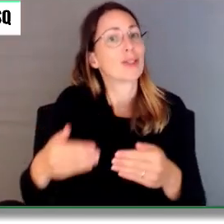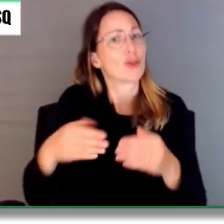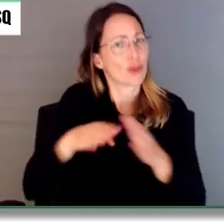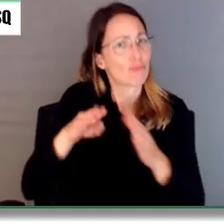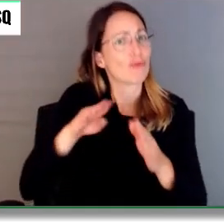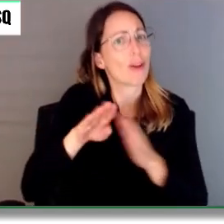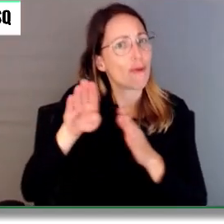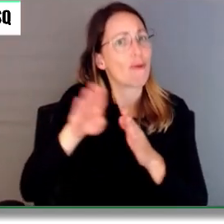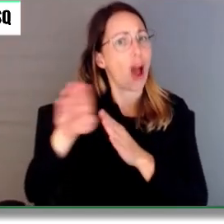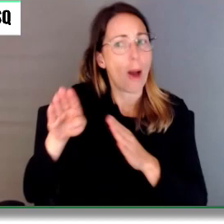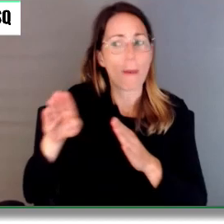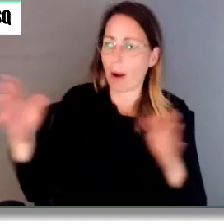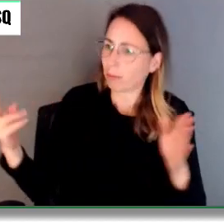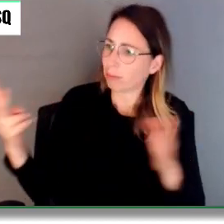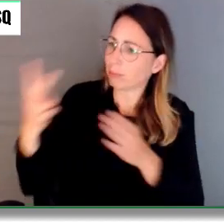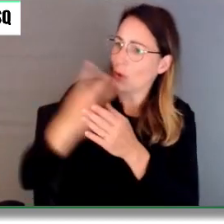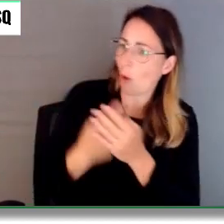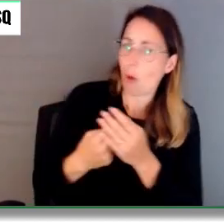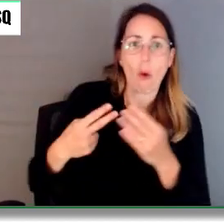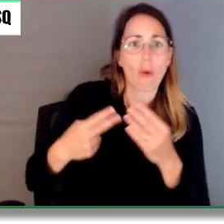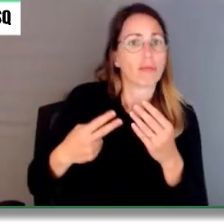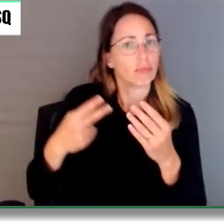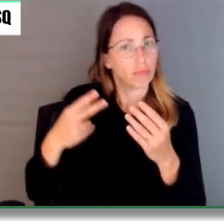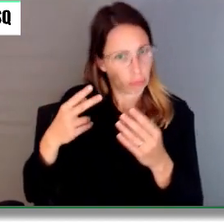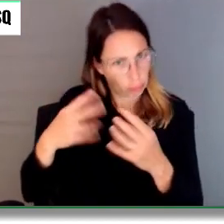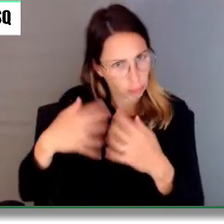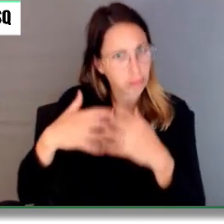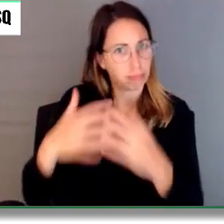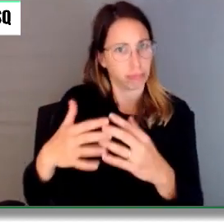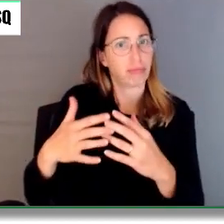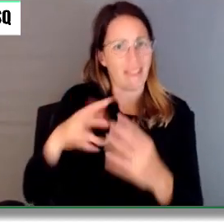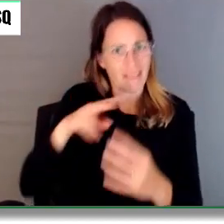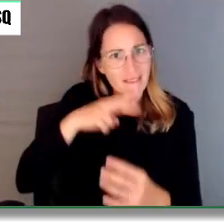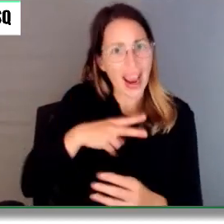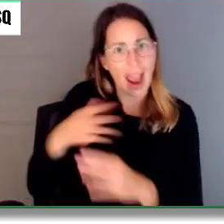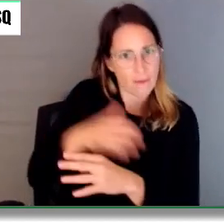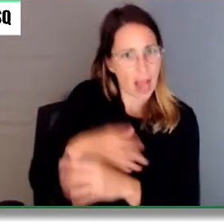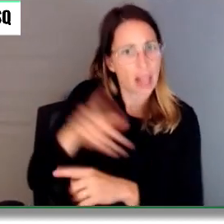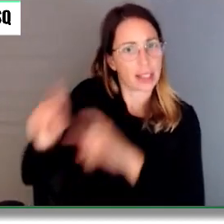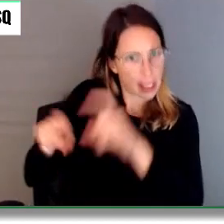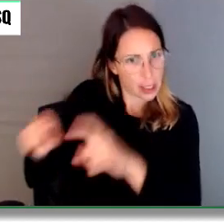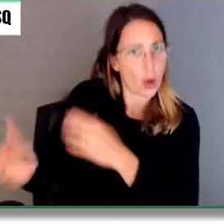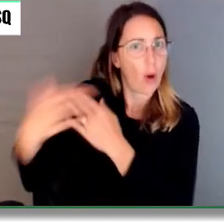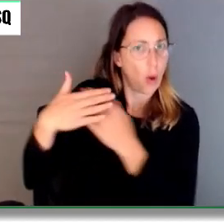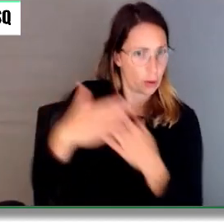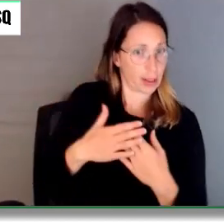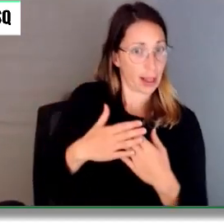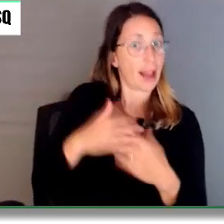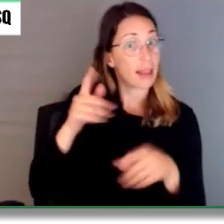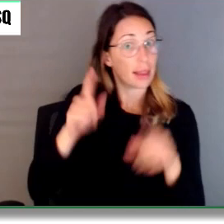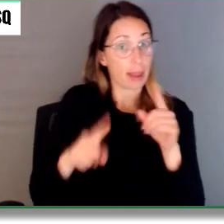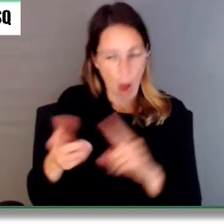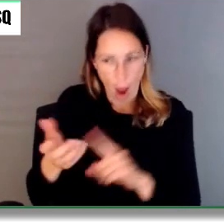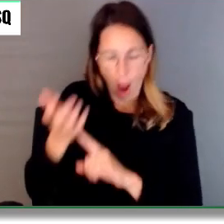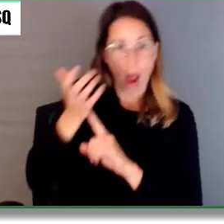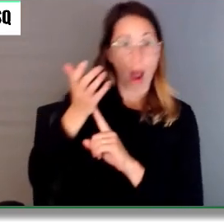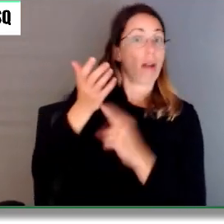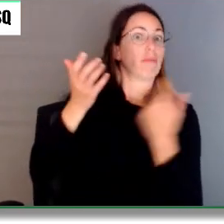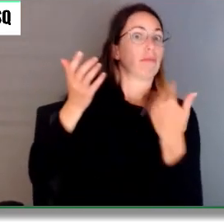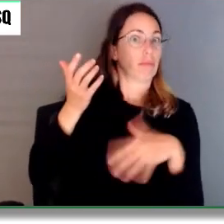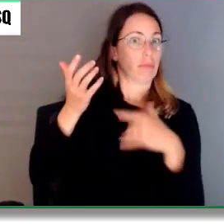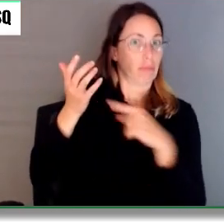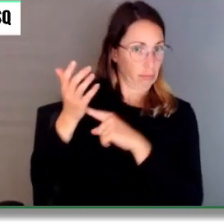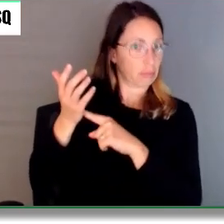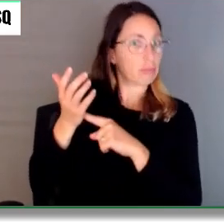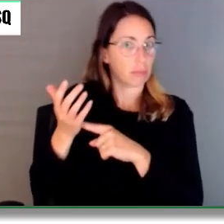consultation qui parfois donc révèle une vérité assez inconfortable pour les organisations qui participent.